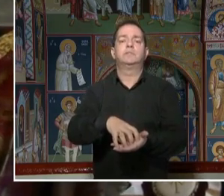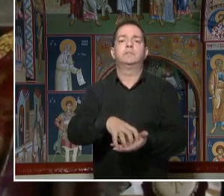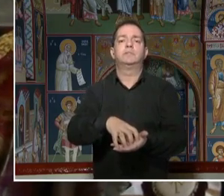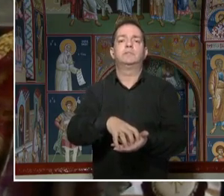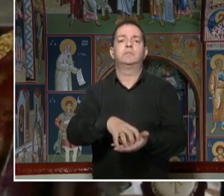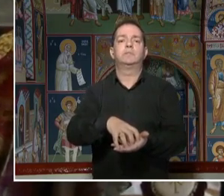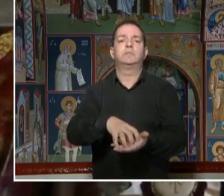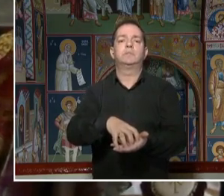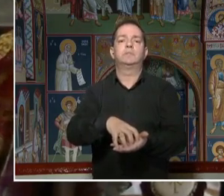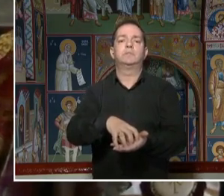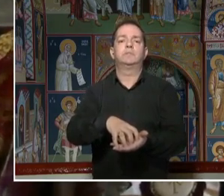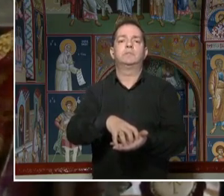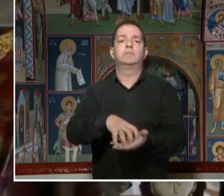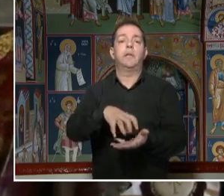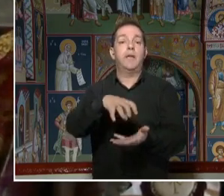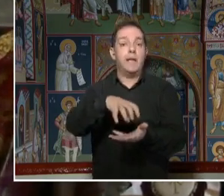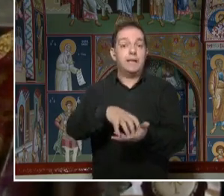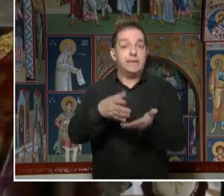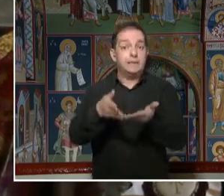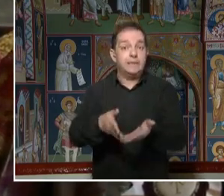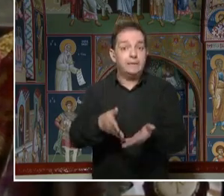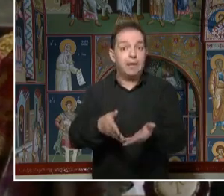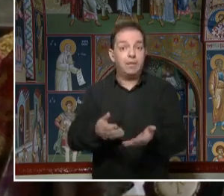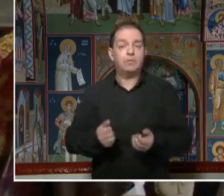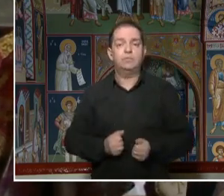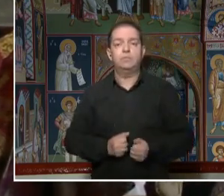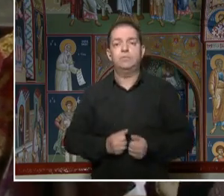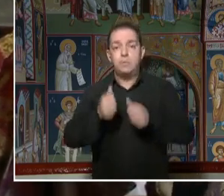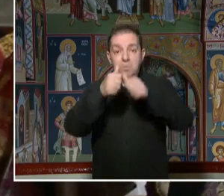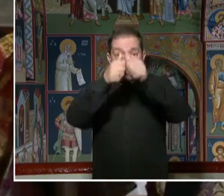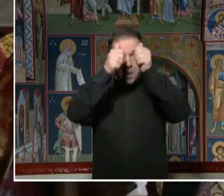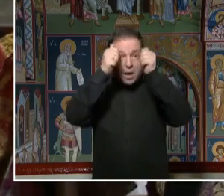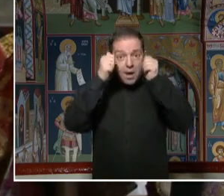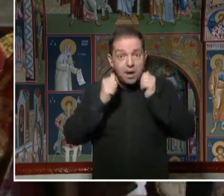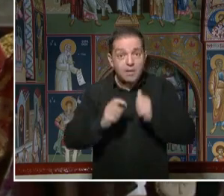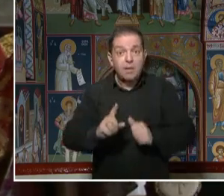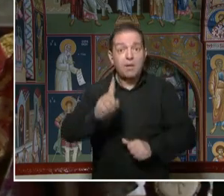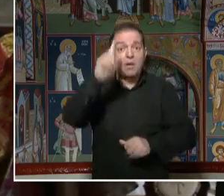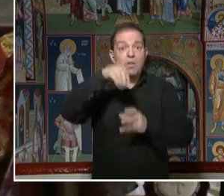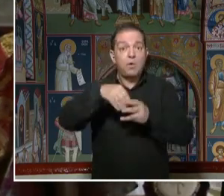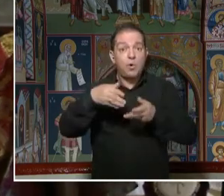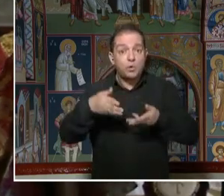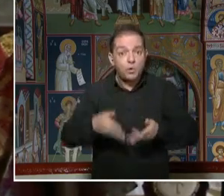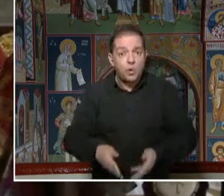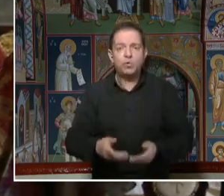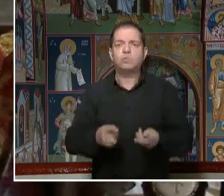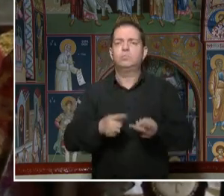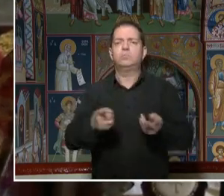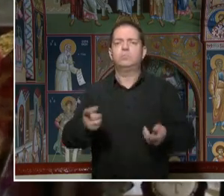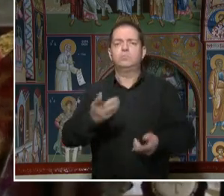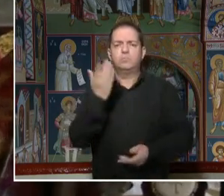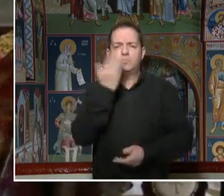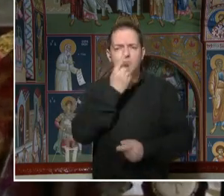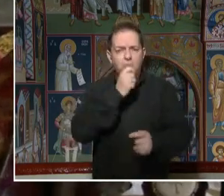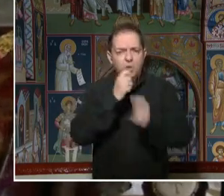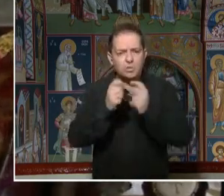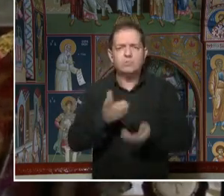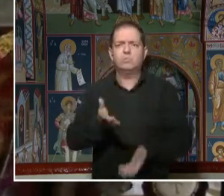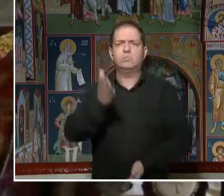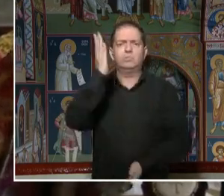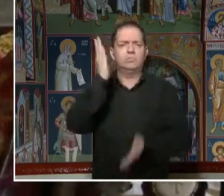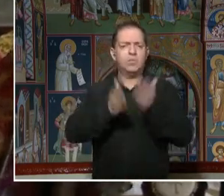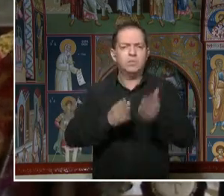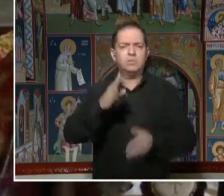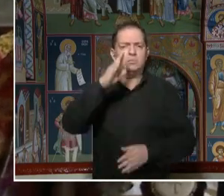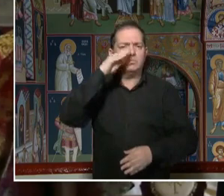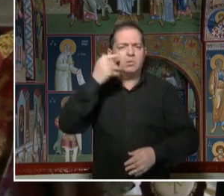Στην Εκκλησία, εκεί που η υπεραγία Θεοτόκος, οι Άγιοι Απόστολοι, οι Μάρτυρες, οι Ιεράρχες,